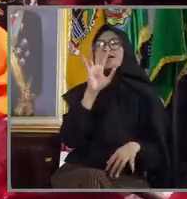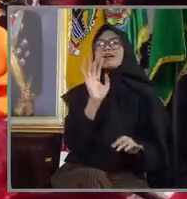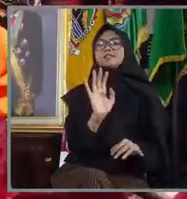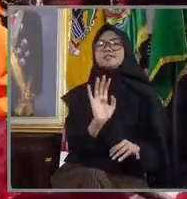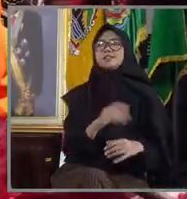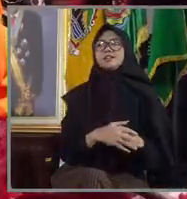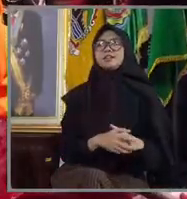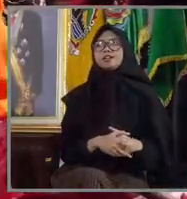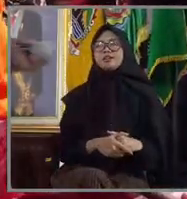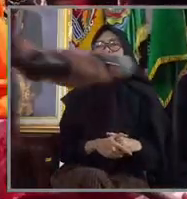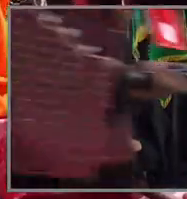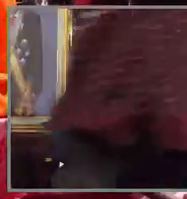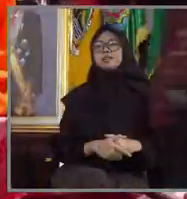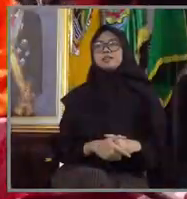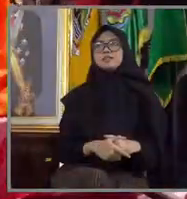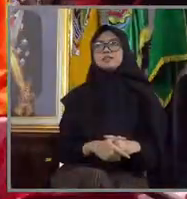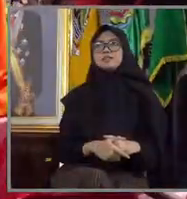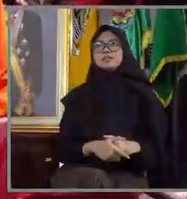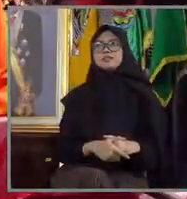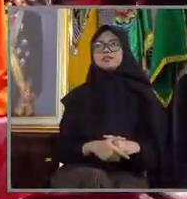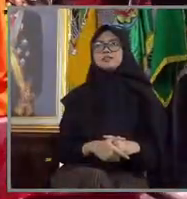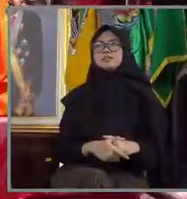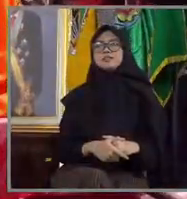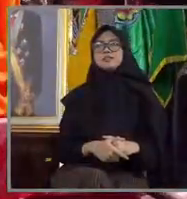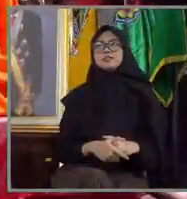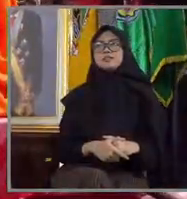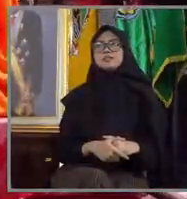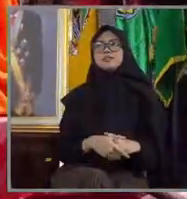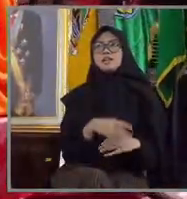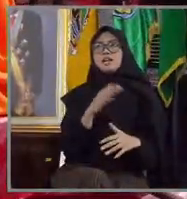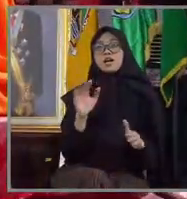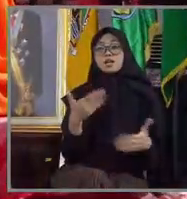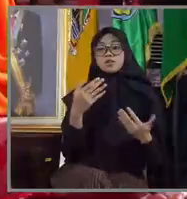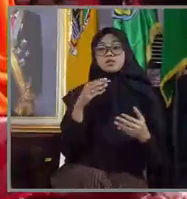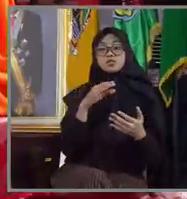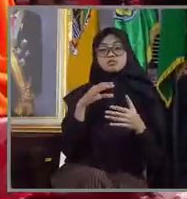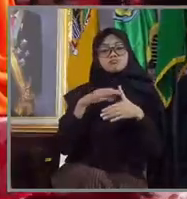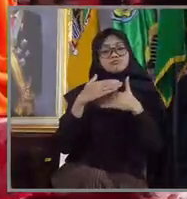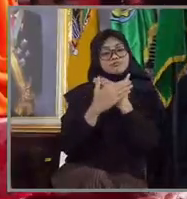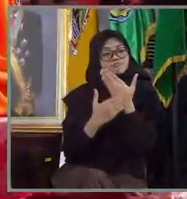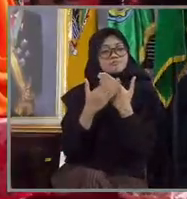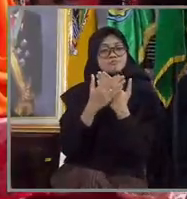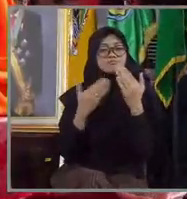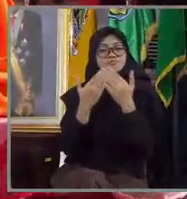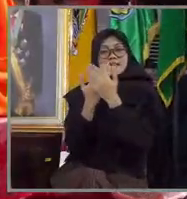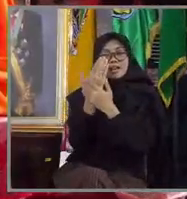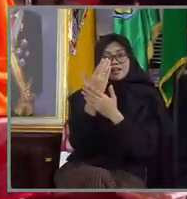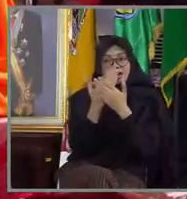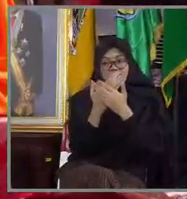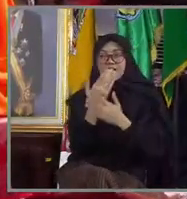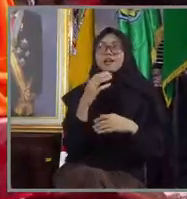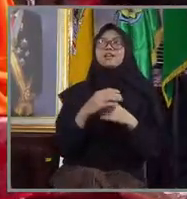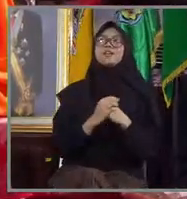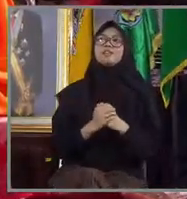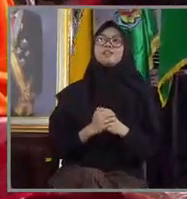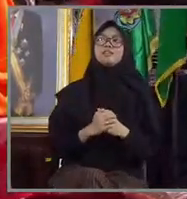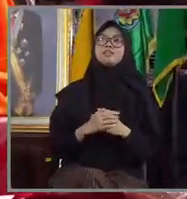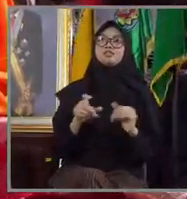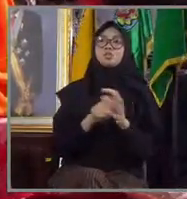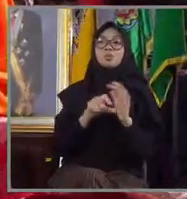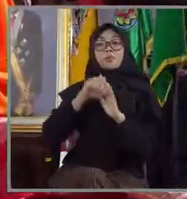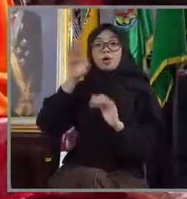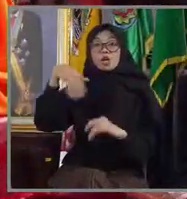kita cuci tangan sebelum makan mono bicara karakter Yo kita saling menyayangi Coba bayangkan kamu ngomong aku